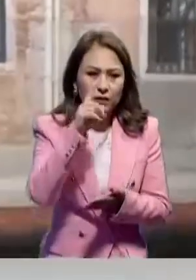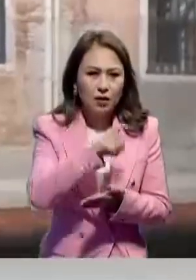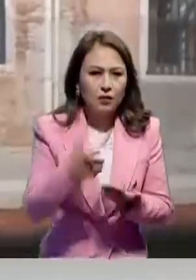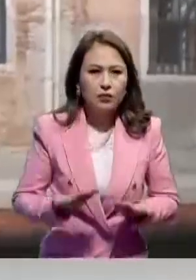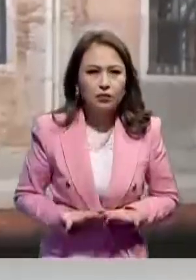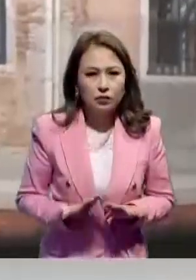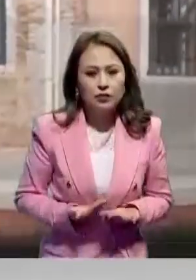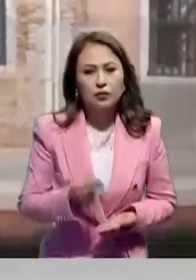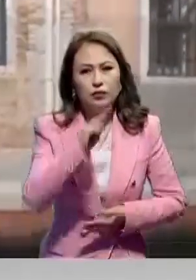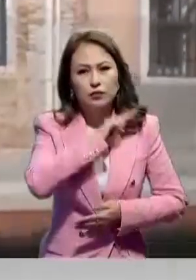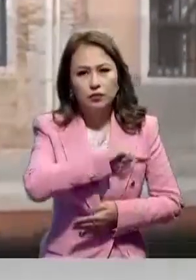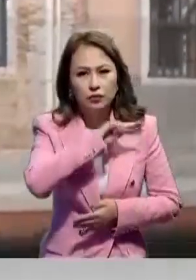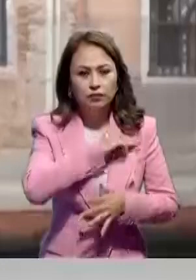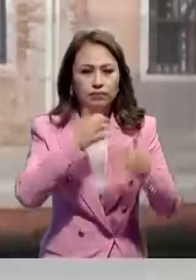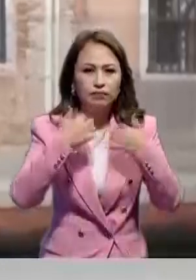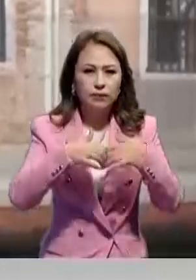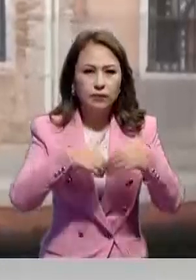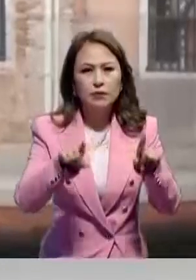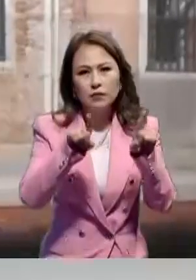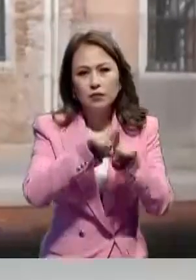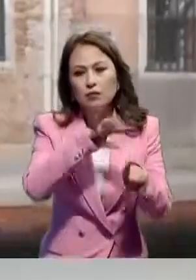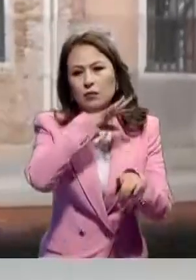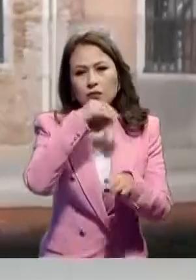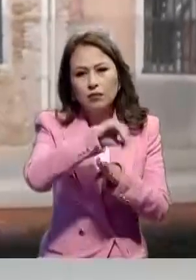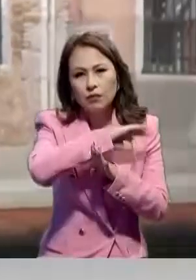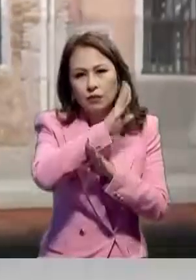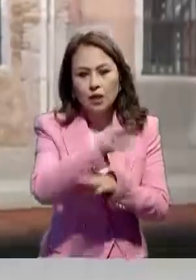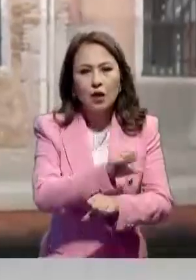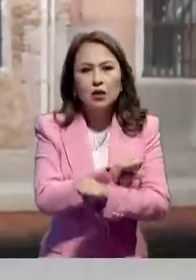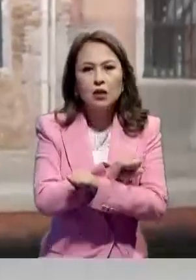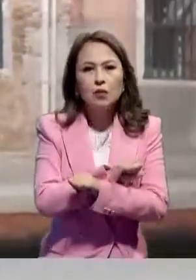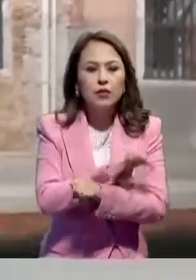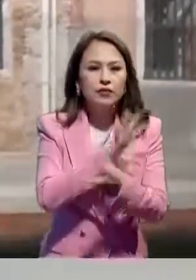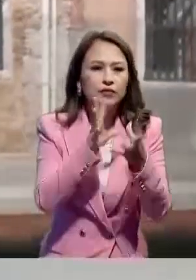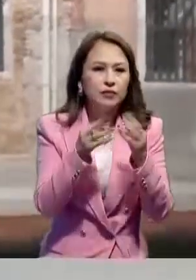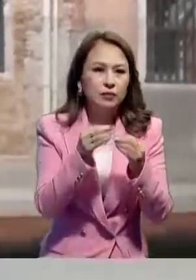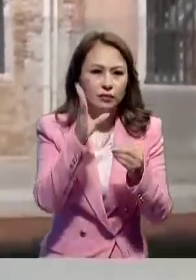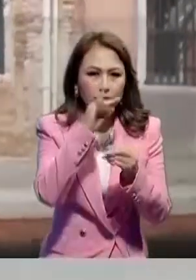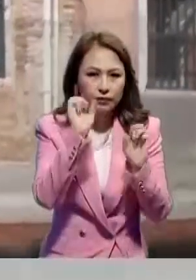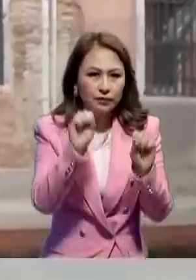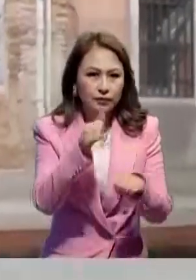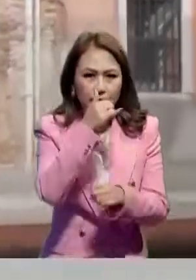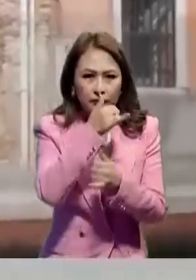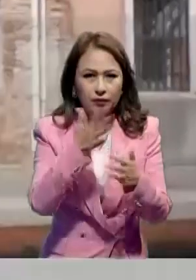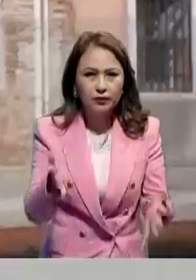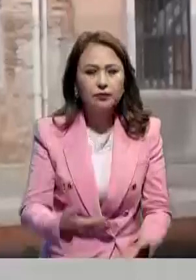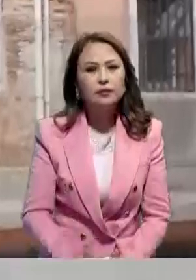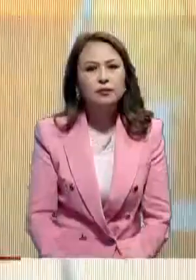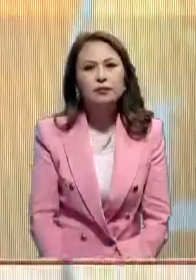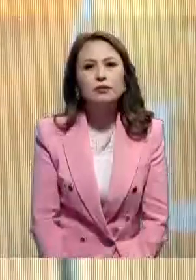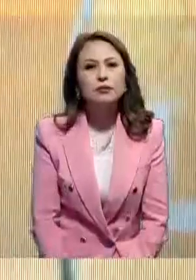сүруіне, жұмыс деп халық санының көбеюіне жағдай жасауымыз керек, бірақ демалушылар нөпірінен ол мүмкін болмай тұр.